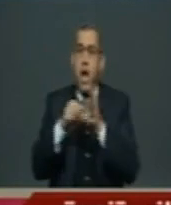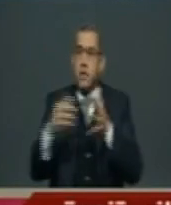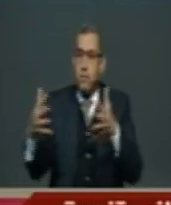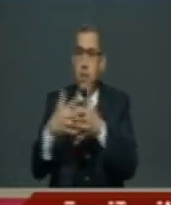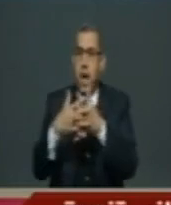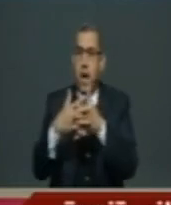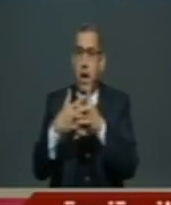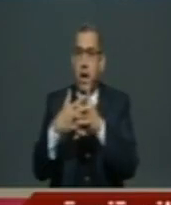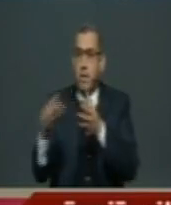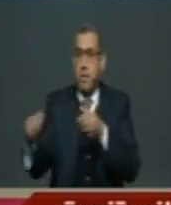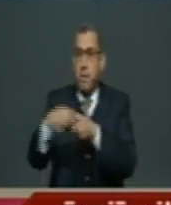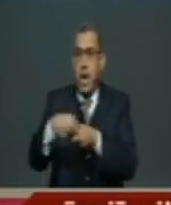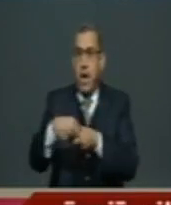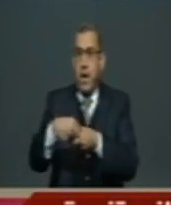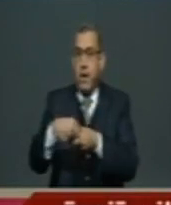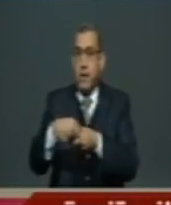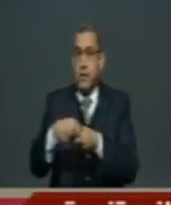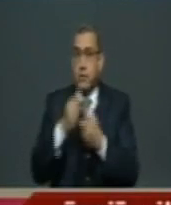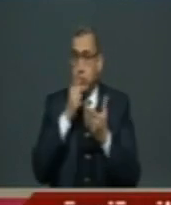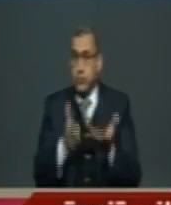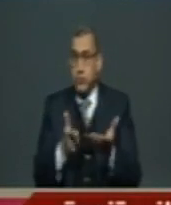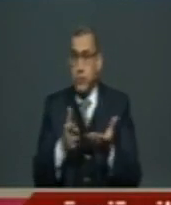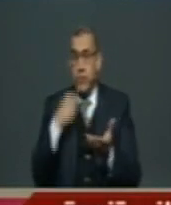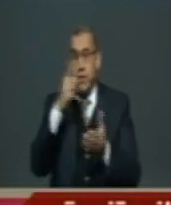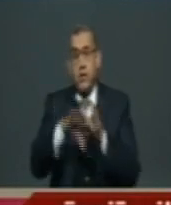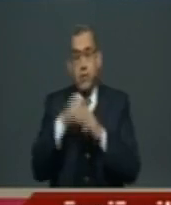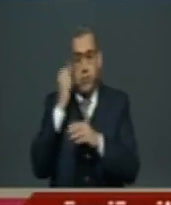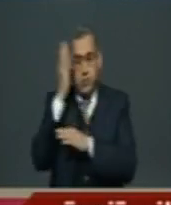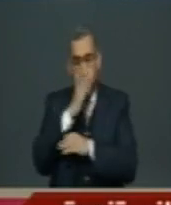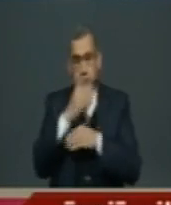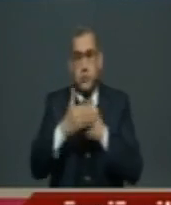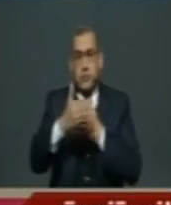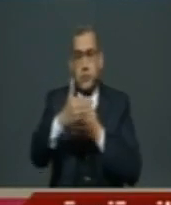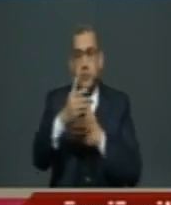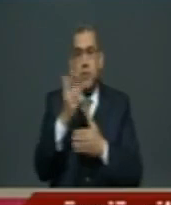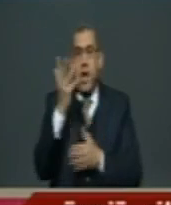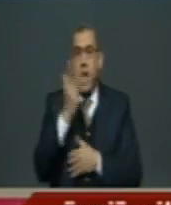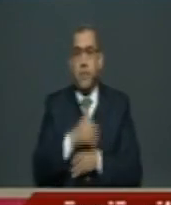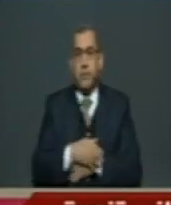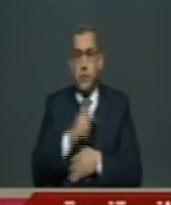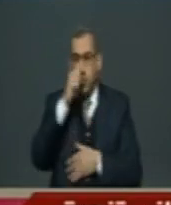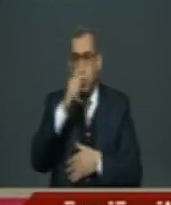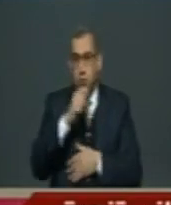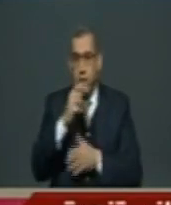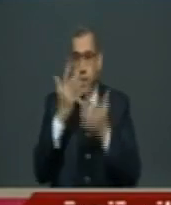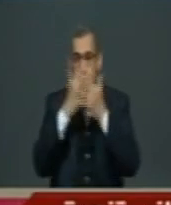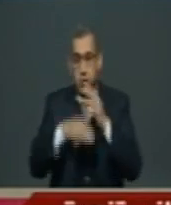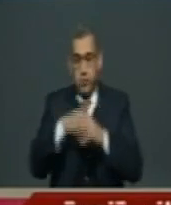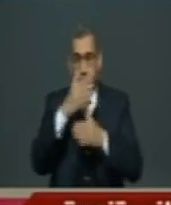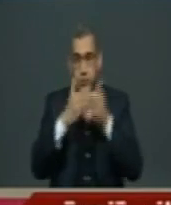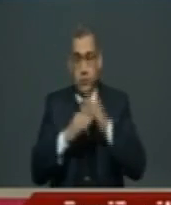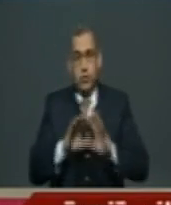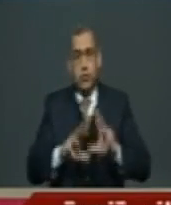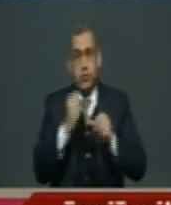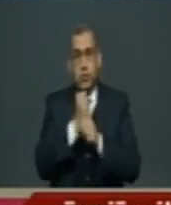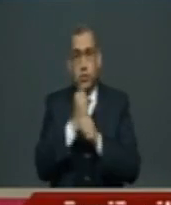بتسده. لكن عقبال ما اتعملت خدها وقتها قد ايه؟ عقبال المصنع بيتعمل، احنا